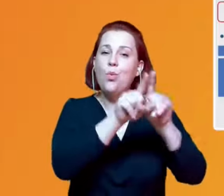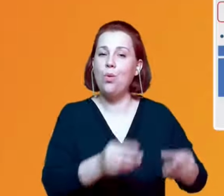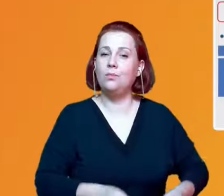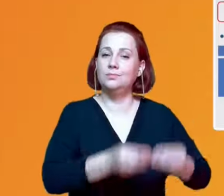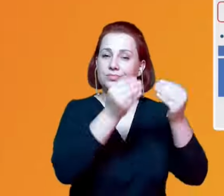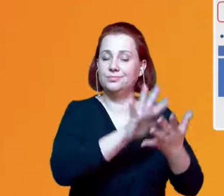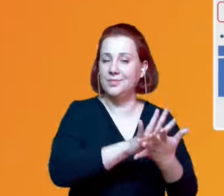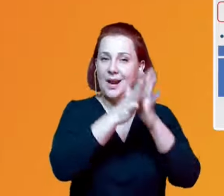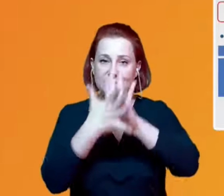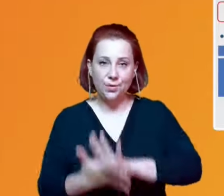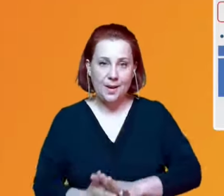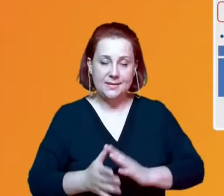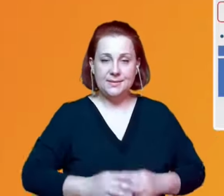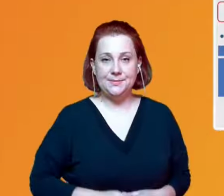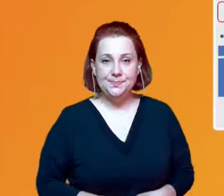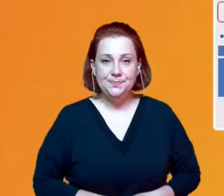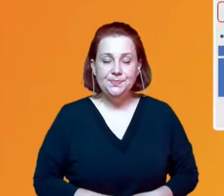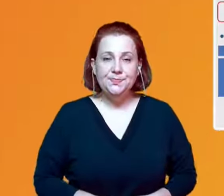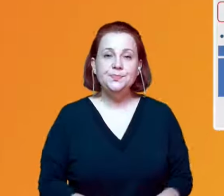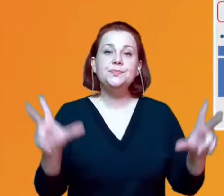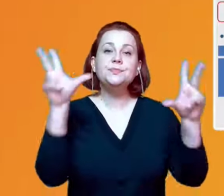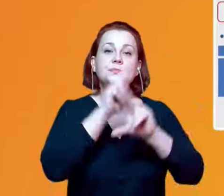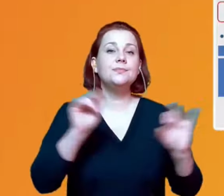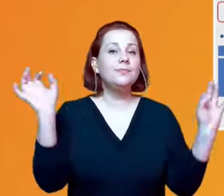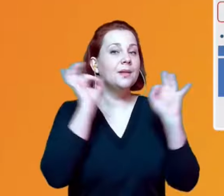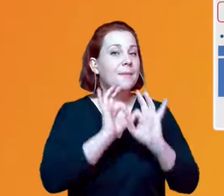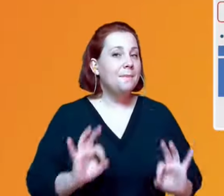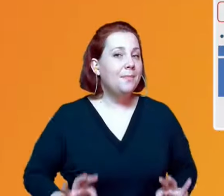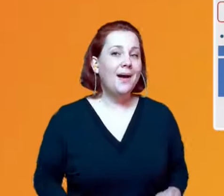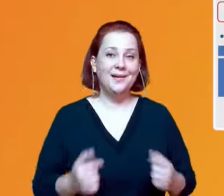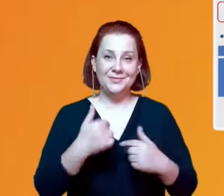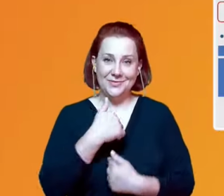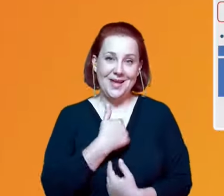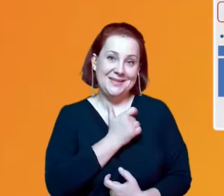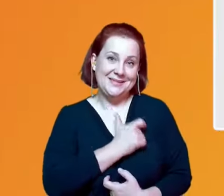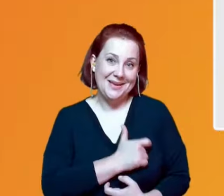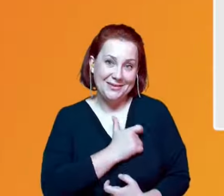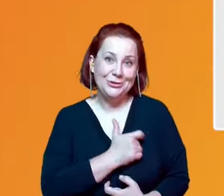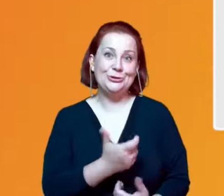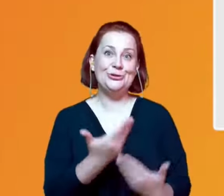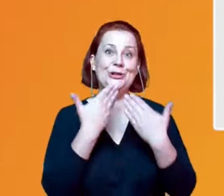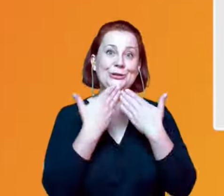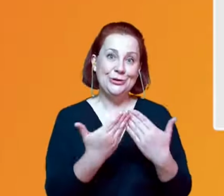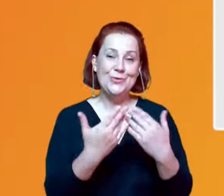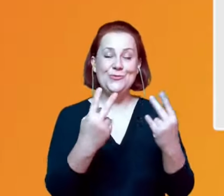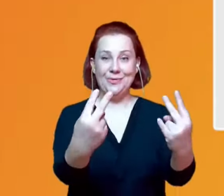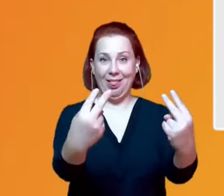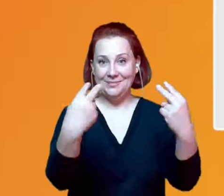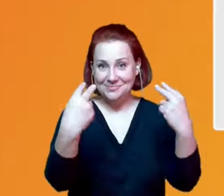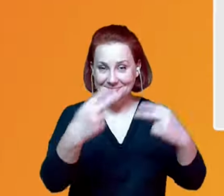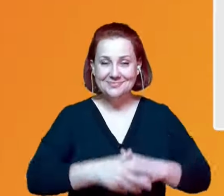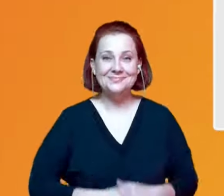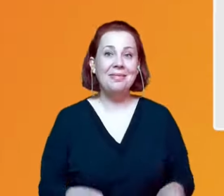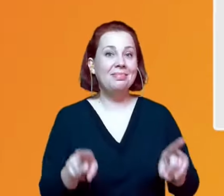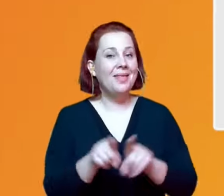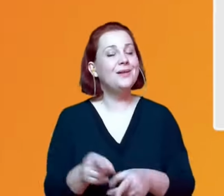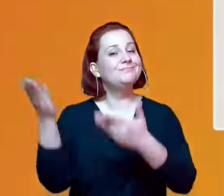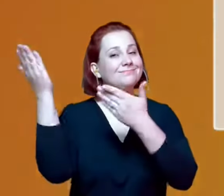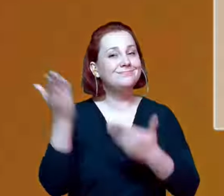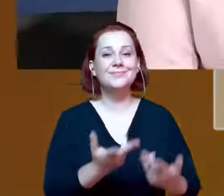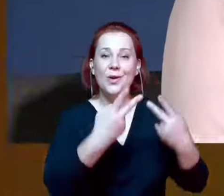transformację. Szanowni państwo, ja serdecznie dziękuję za państwa uwagę. Oczywiście zapraszam